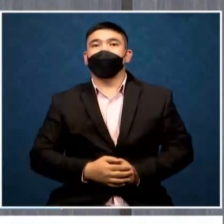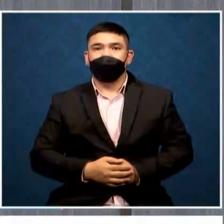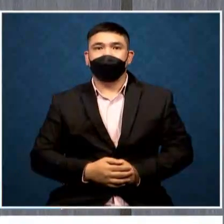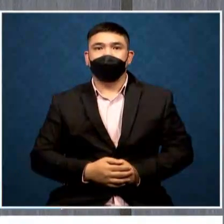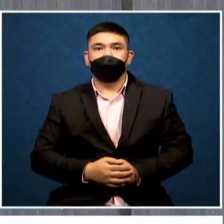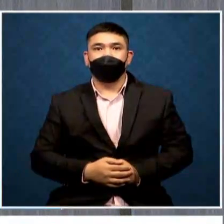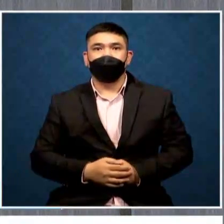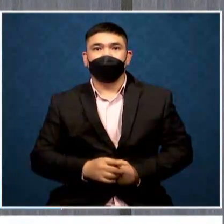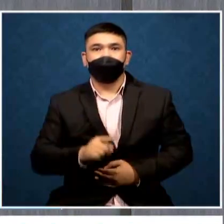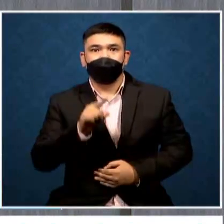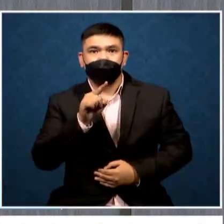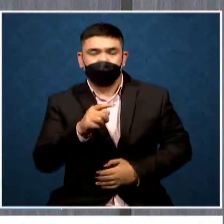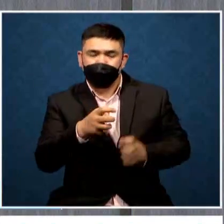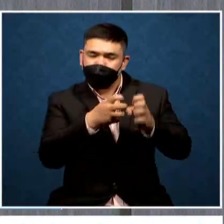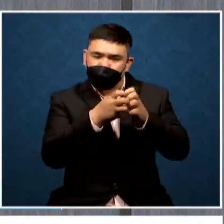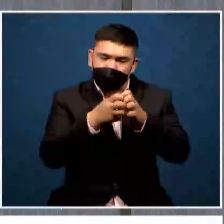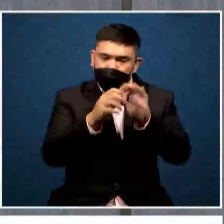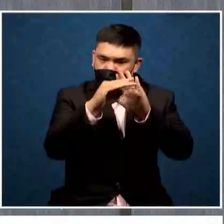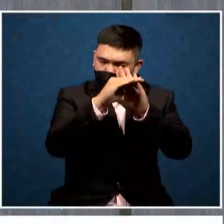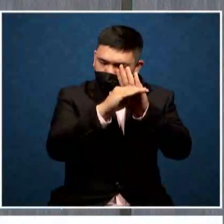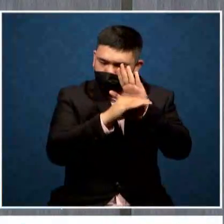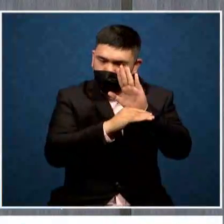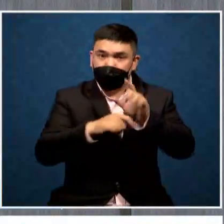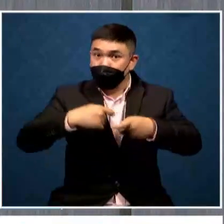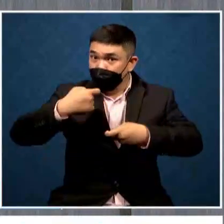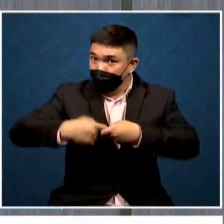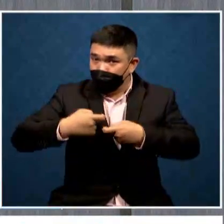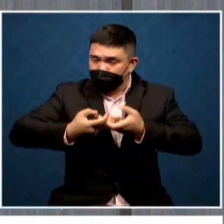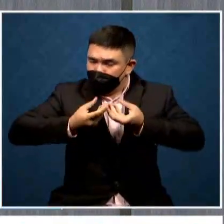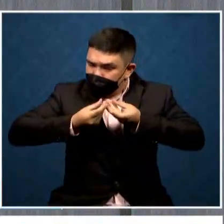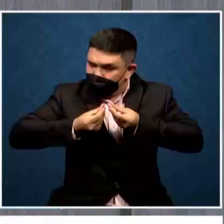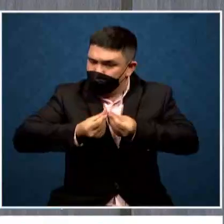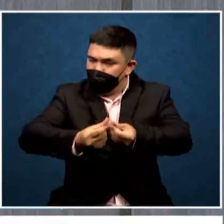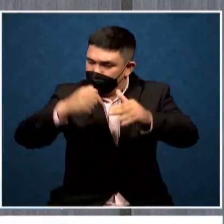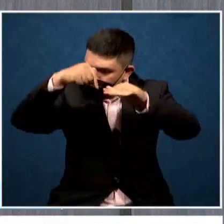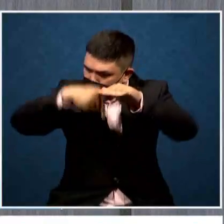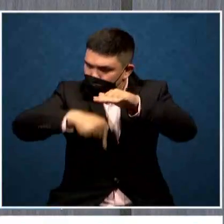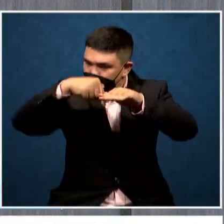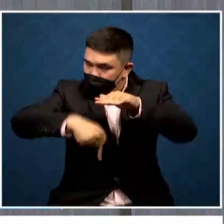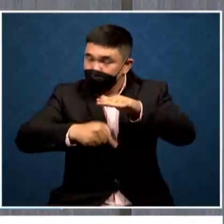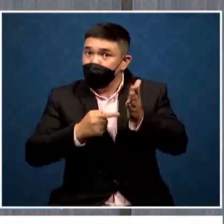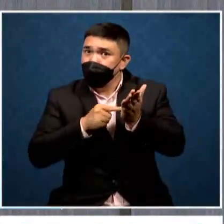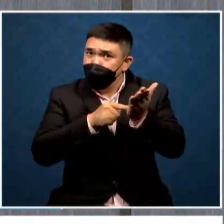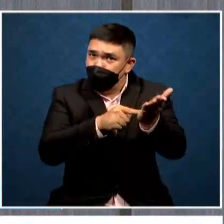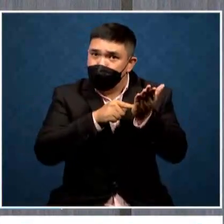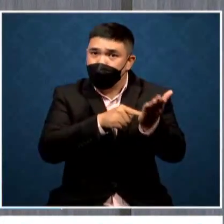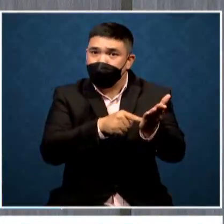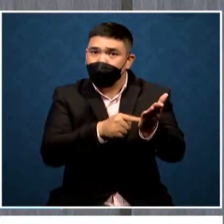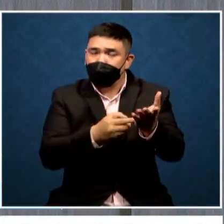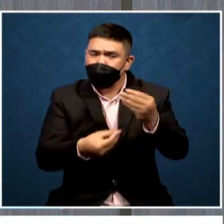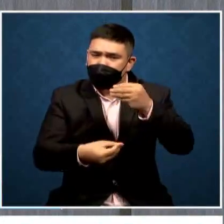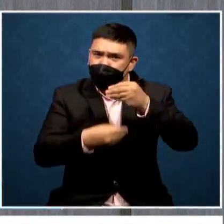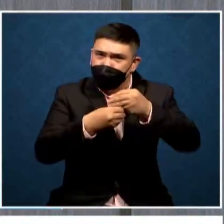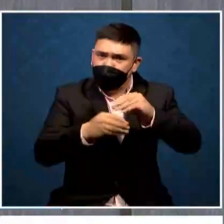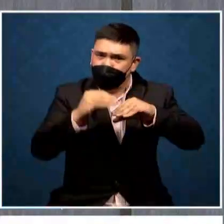เป็นไปด้วยความยุ่งยากเป็นไปด้วยความซับซ้อนหรือจะขออนุญาตการต่อเติมดั